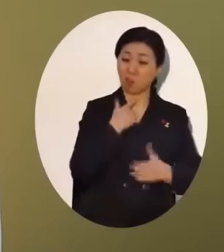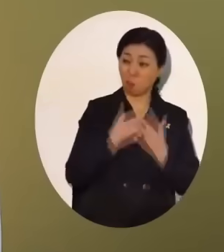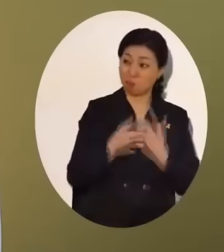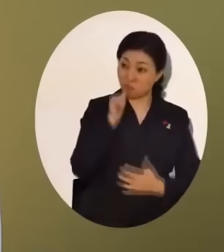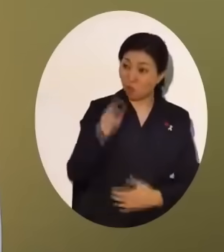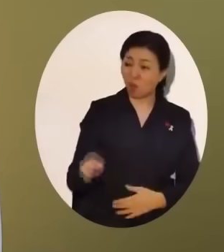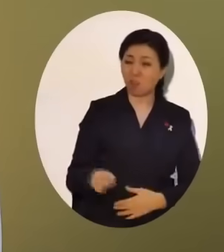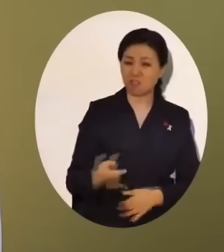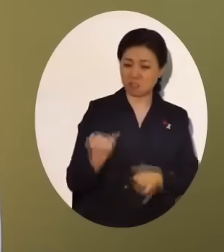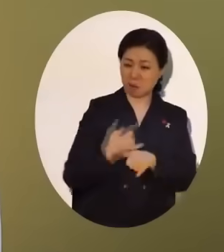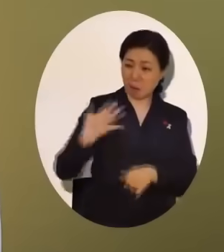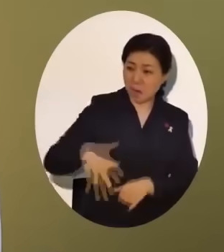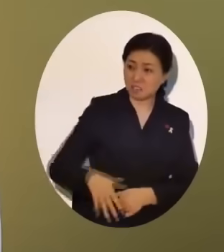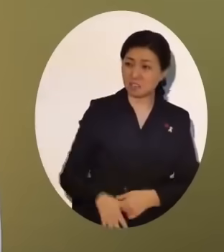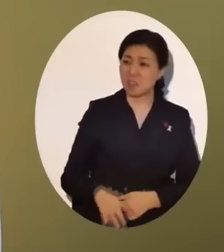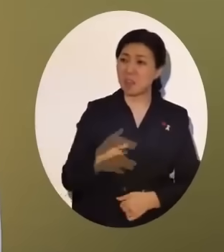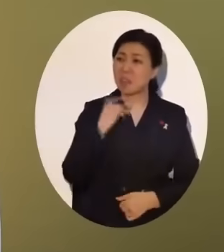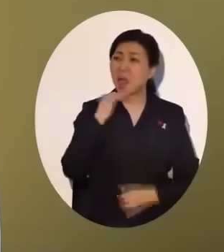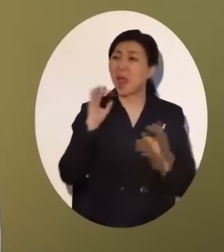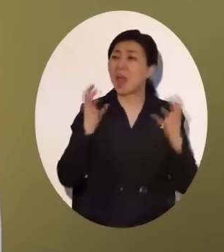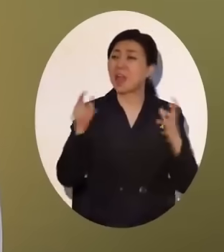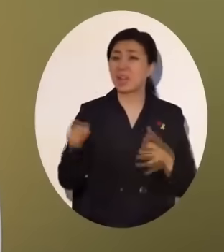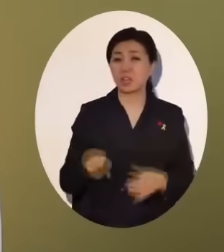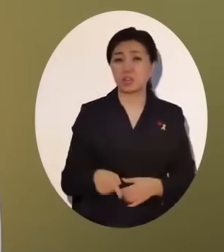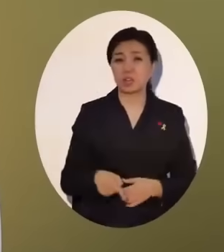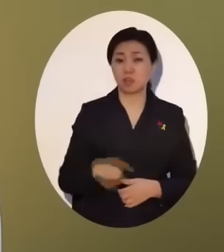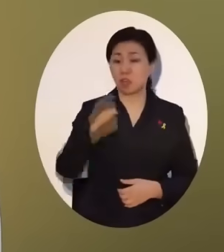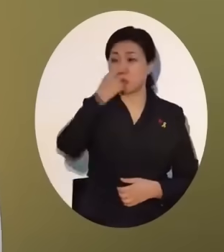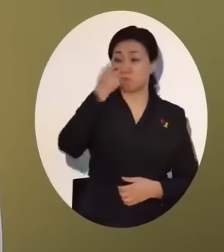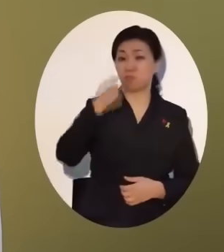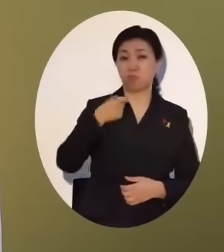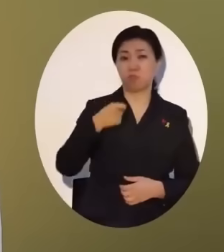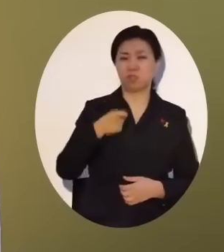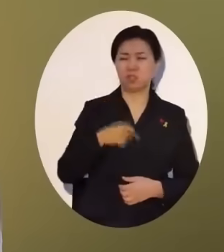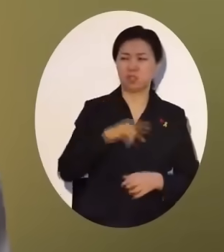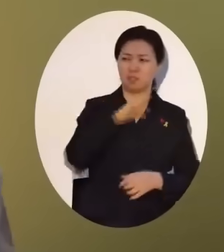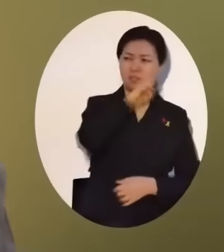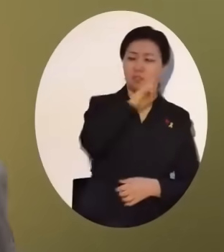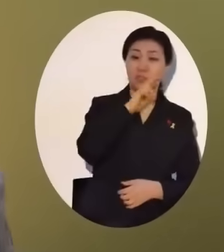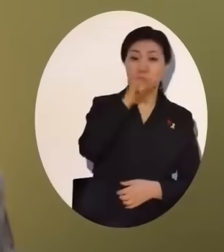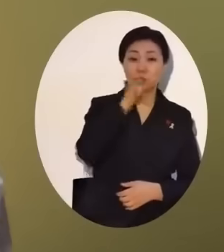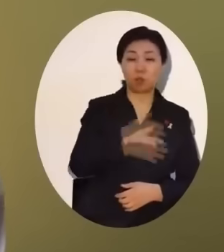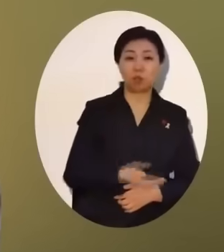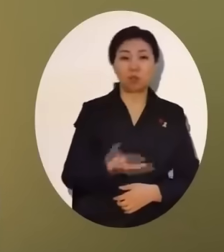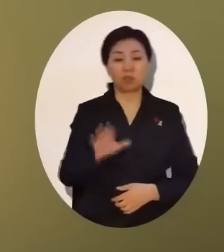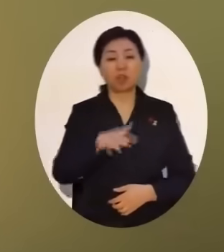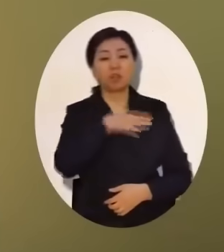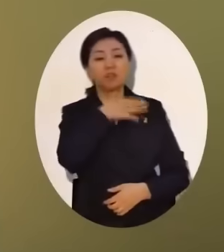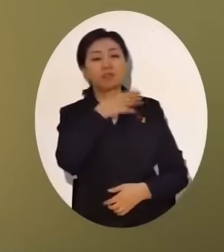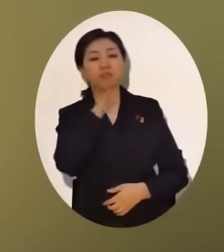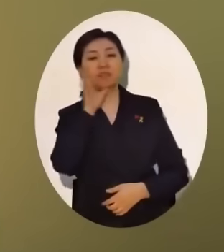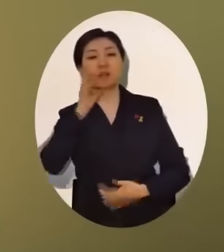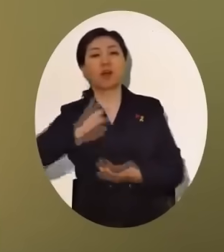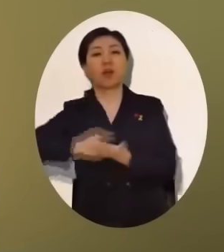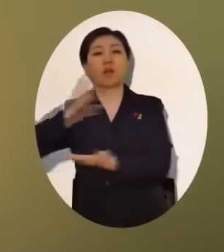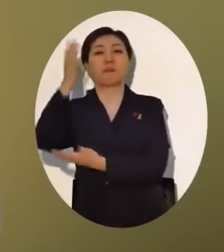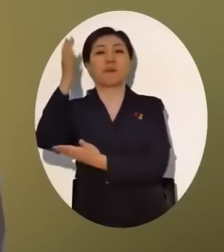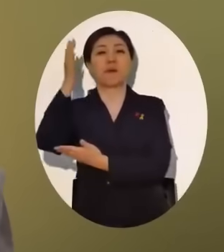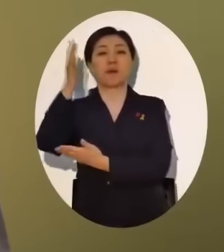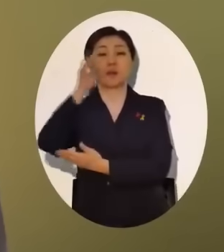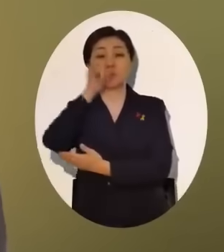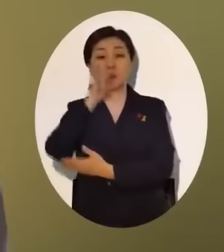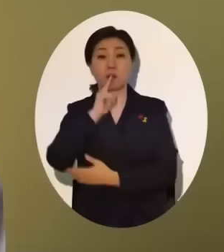결혼도 안 해보고 나이도 얼마 안 되는 게 이렇게 의심을 한다 이 말이야. 근데 또 늙어가 얘기하면 막